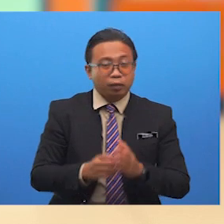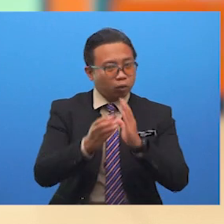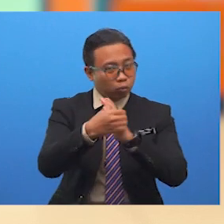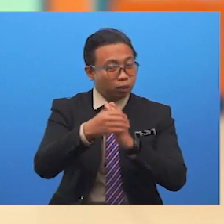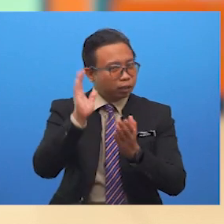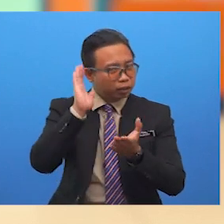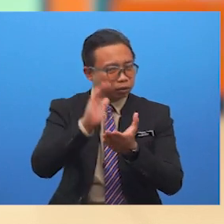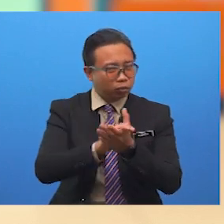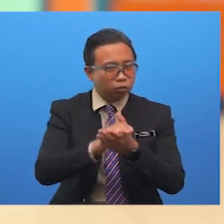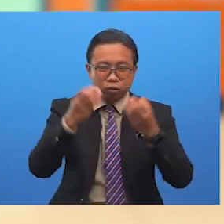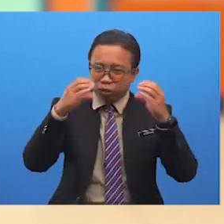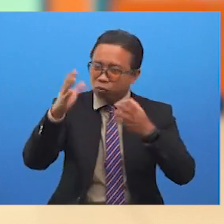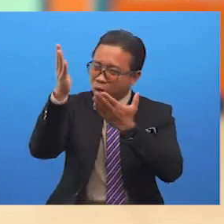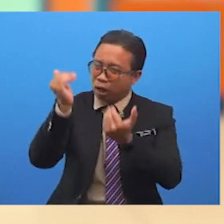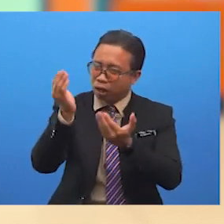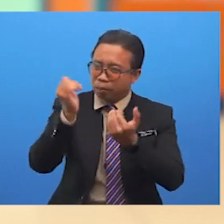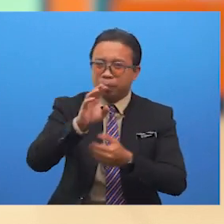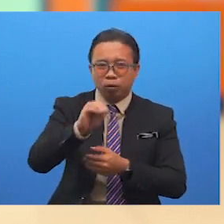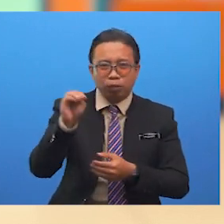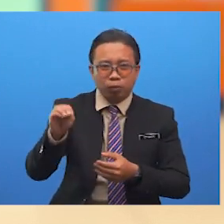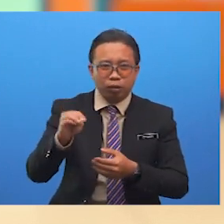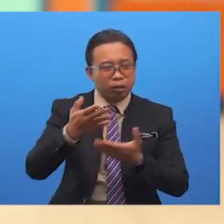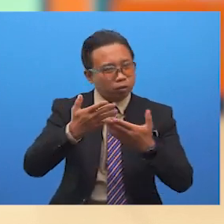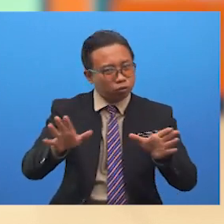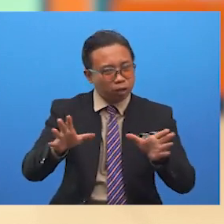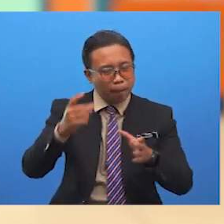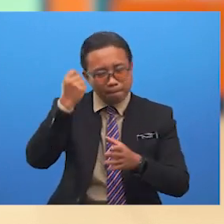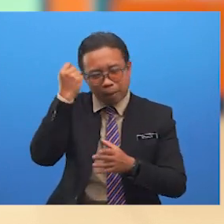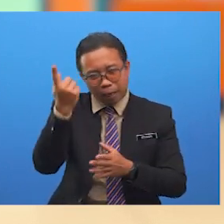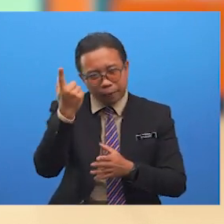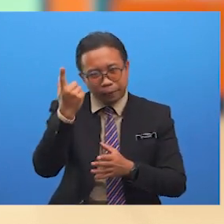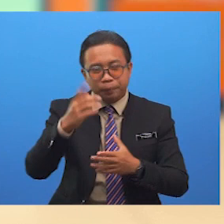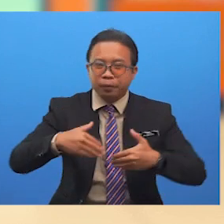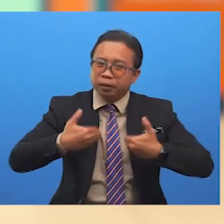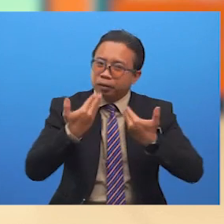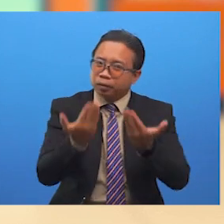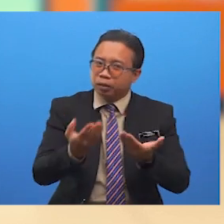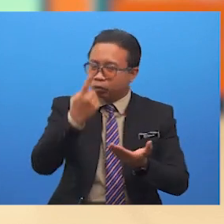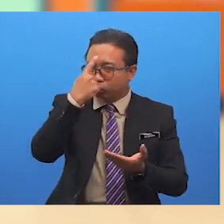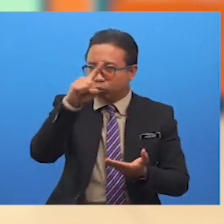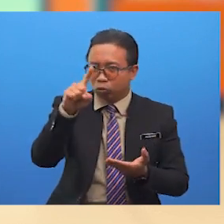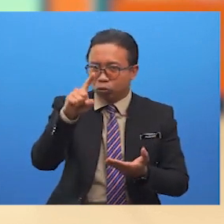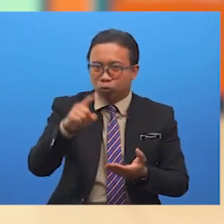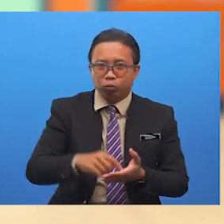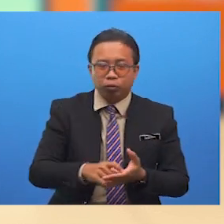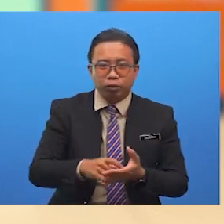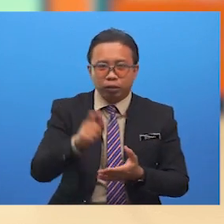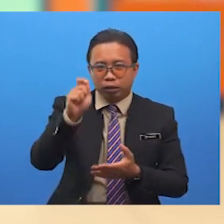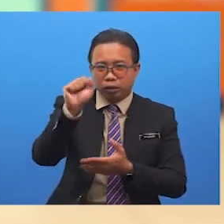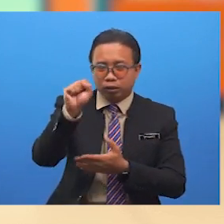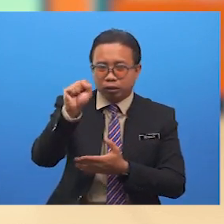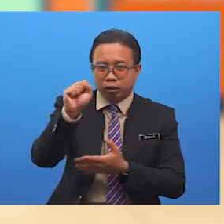oleh itu chegou harap murid-murid telah memahami bagaimana untuk